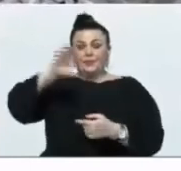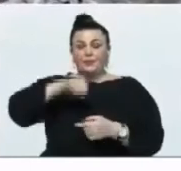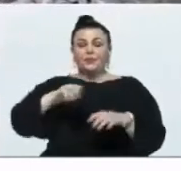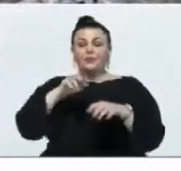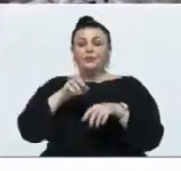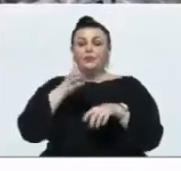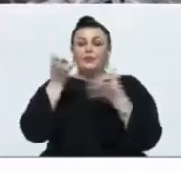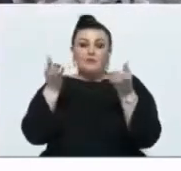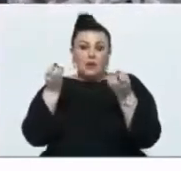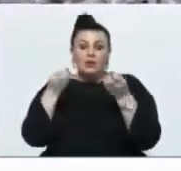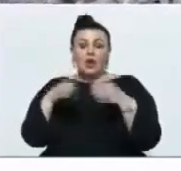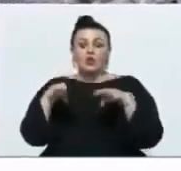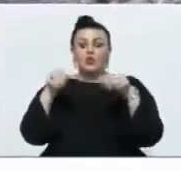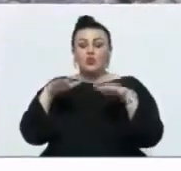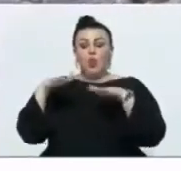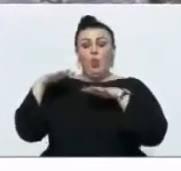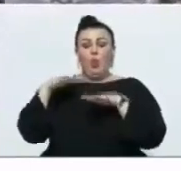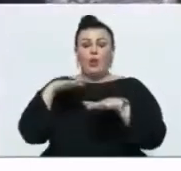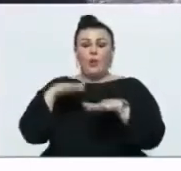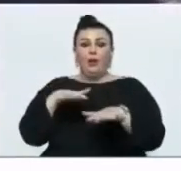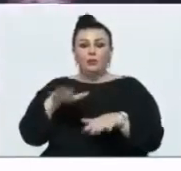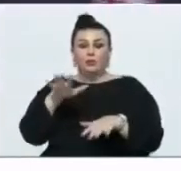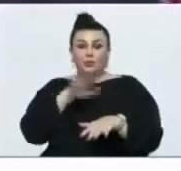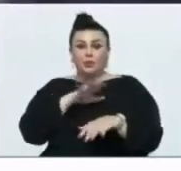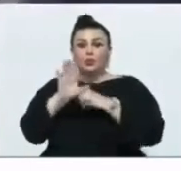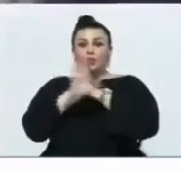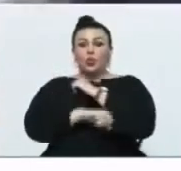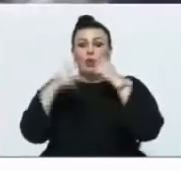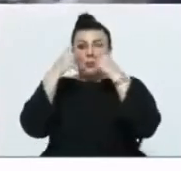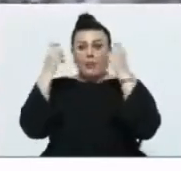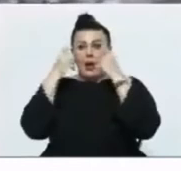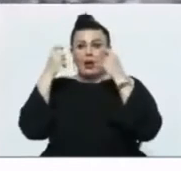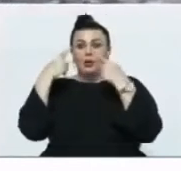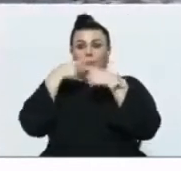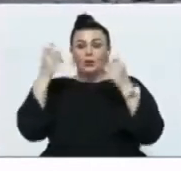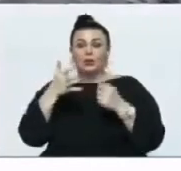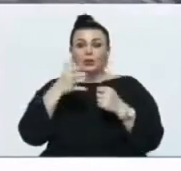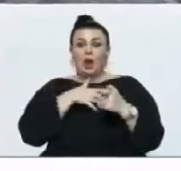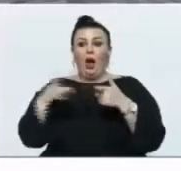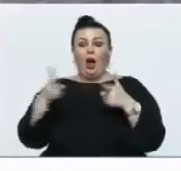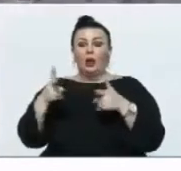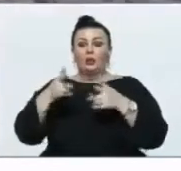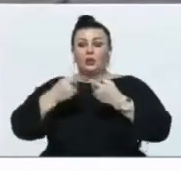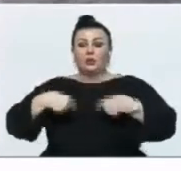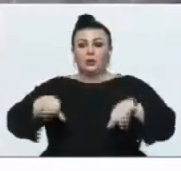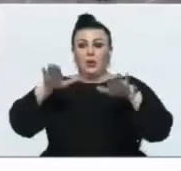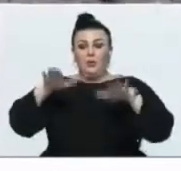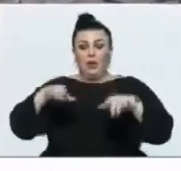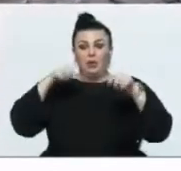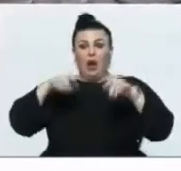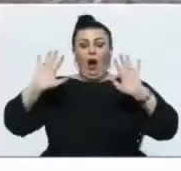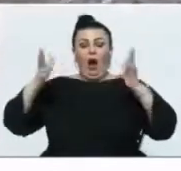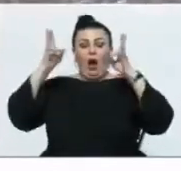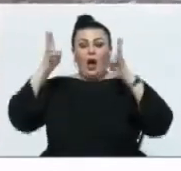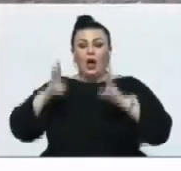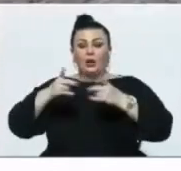yenidən torpaq sürüşməsi qeydə alındı və bu dəqiqələrə olan son məlumatı sizə çatdırmaq istərdik ki, hazırda ərazi yerindəyik, hadisə yerindəyik